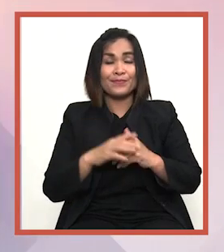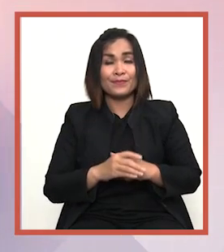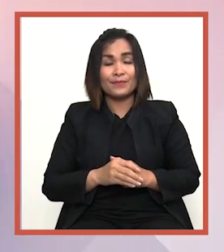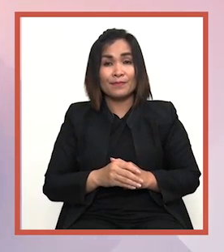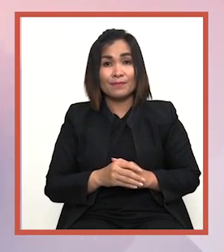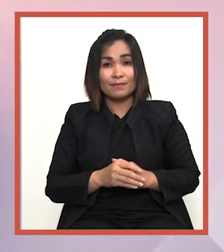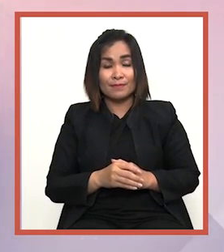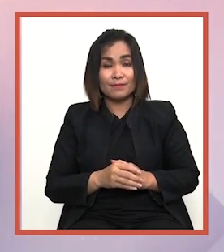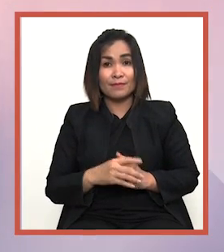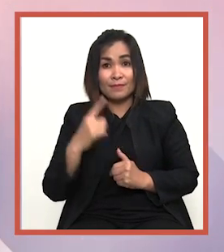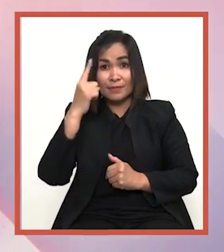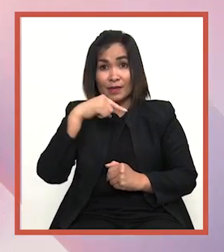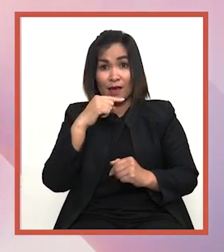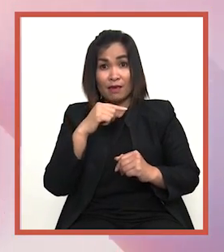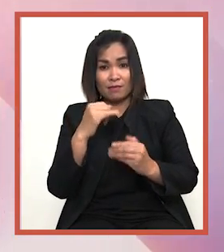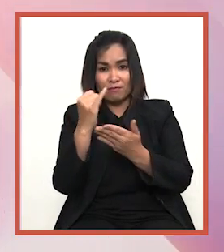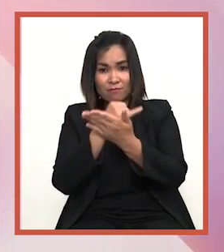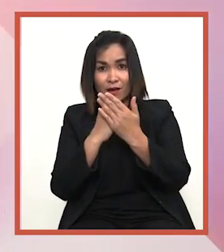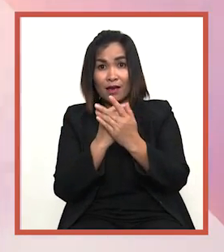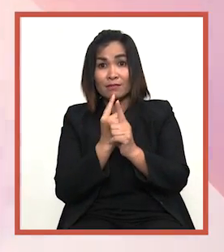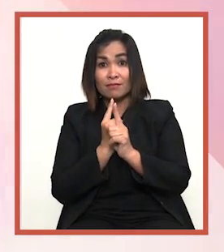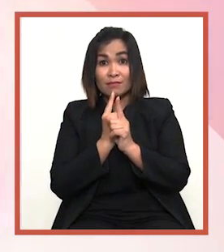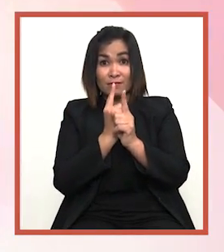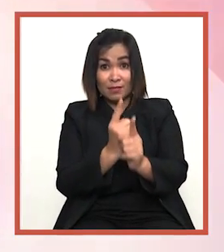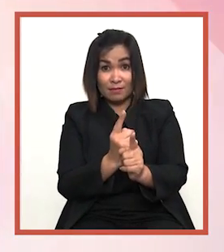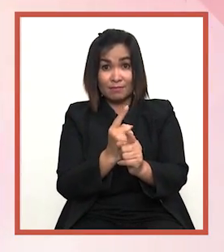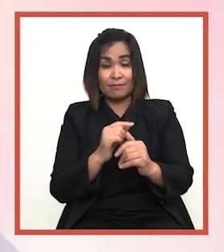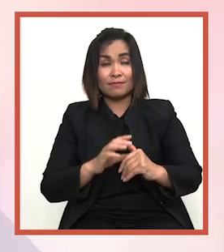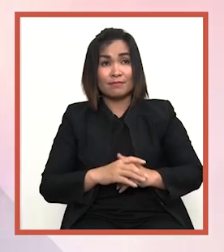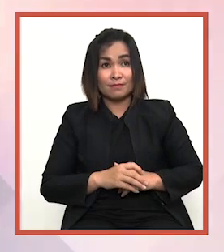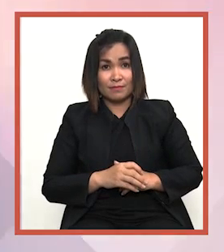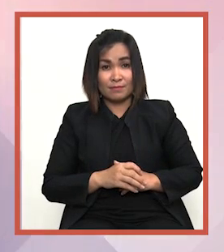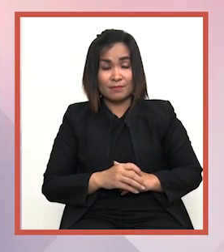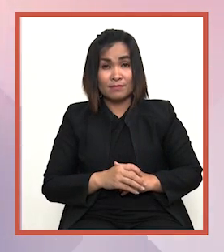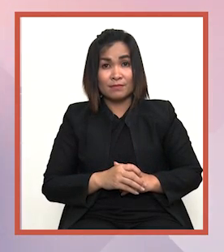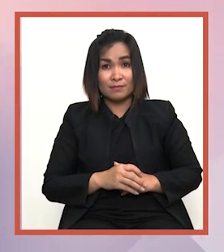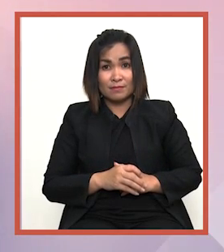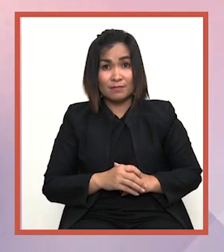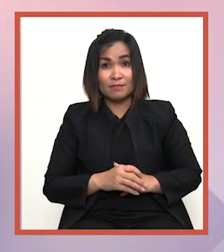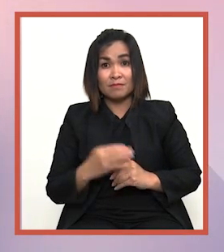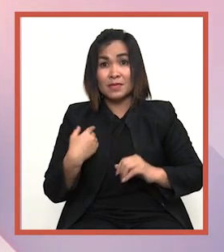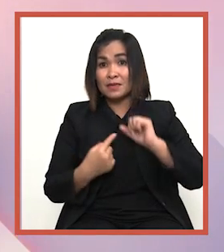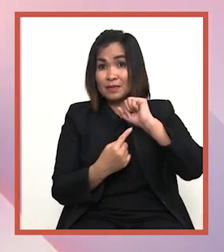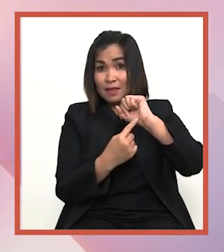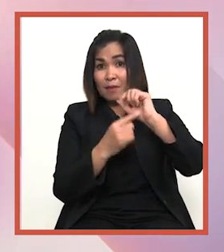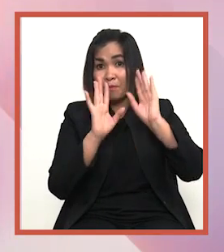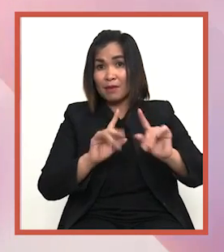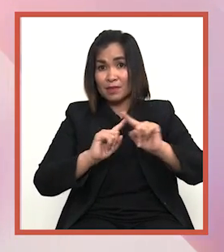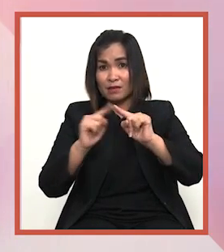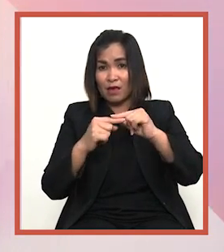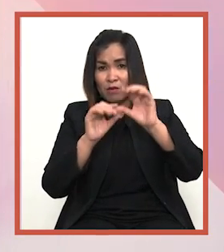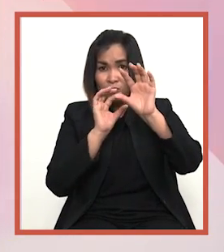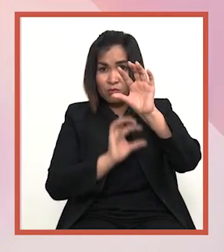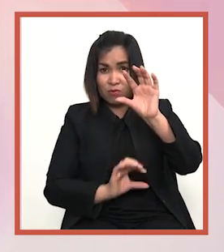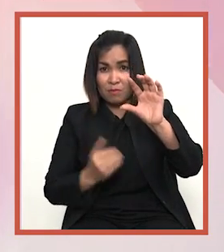ส่วนนักเรียนที่วาดตามนะครับนะก็จะมีสัญลักษณ์หลายแบบด้วยกันนะครับสามารถ